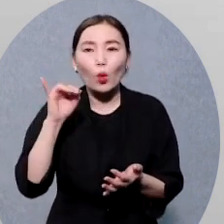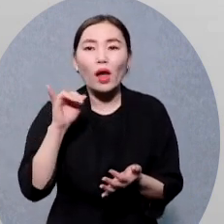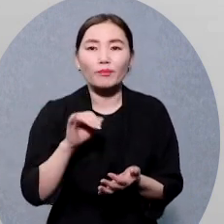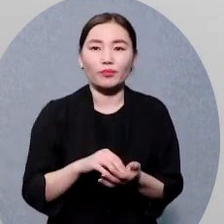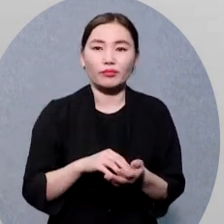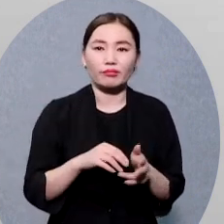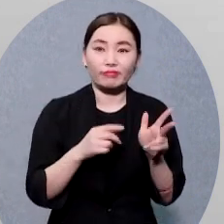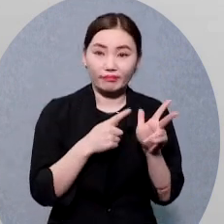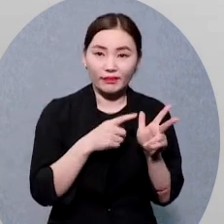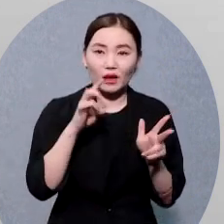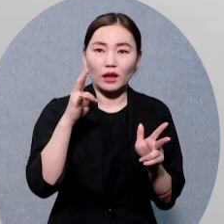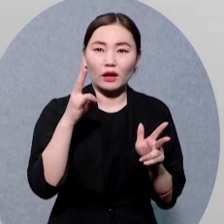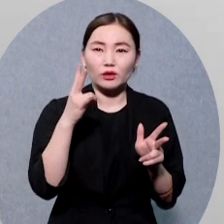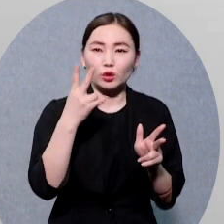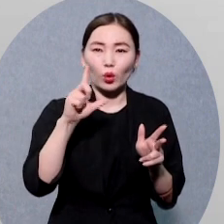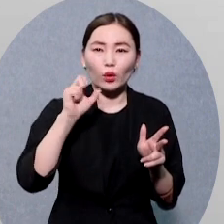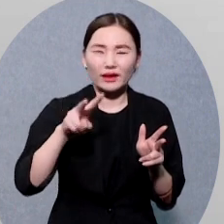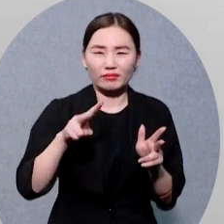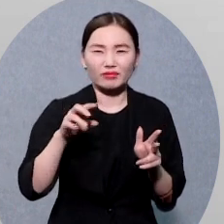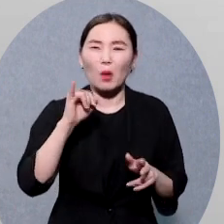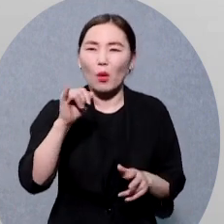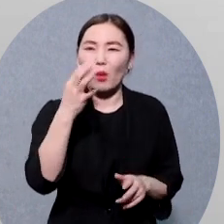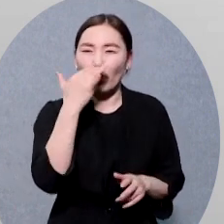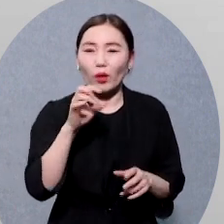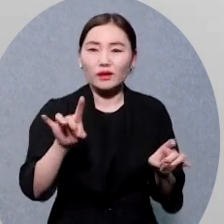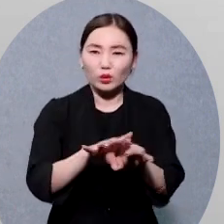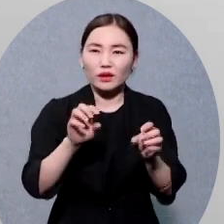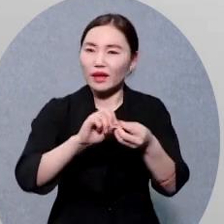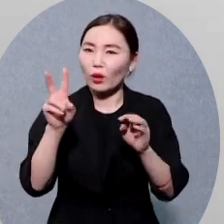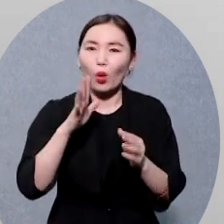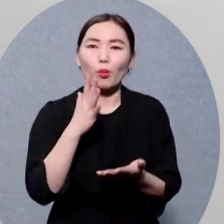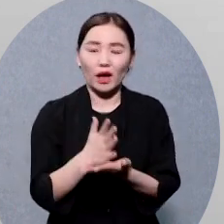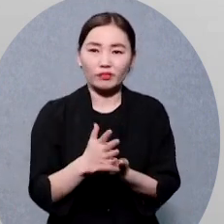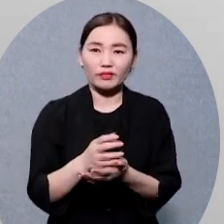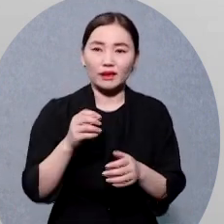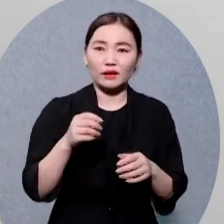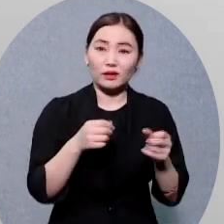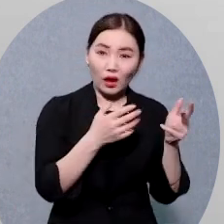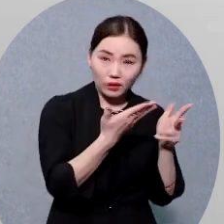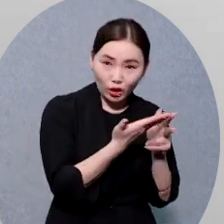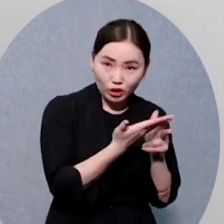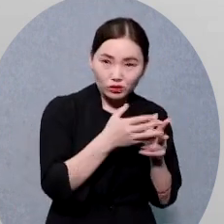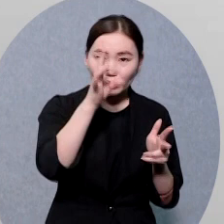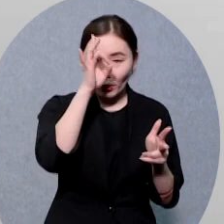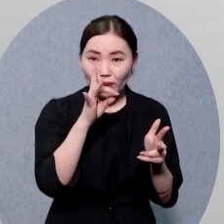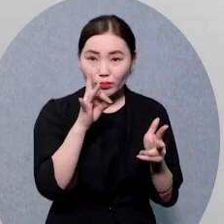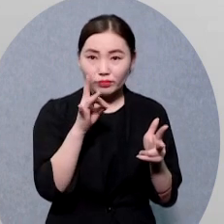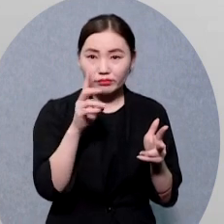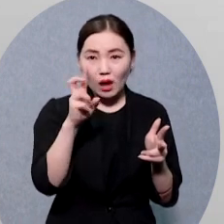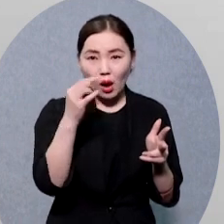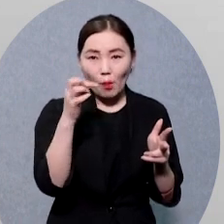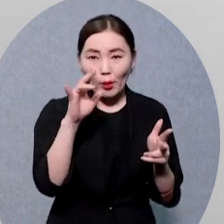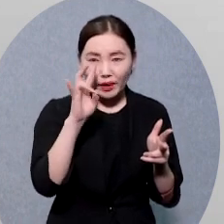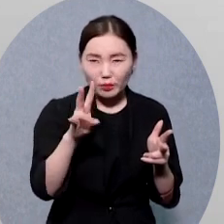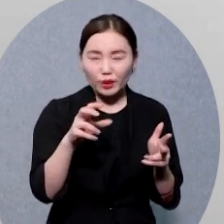хүлдэх сэтгэлээ амар амгалан байлгах явдал юм а гэж ингэж үздэг тийм ээ. Тэгэхээр зэрэг энэ одоо үзэл санаа бол бидний өдөр тутмын